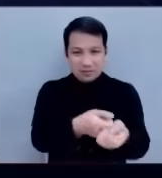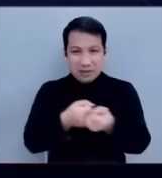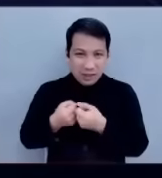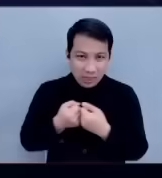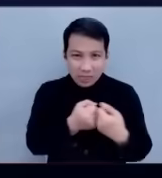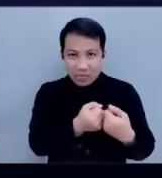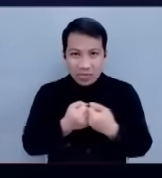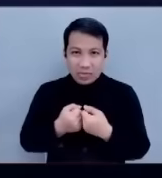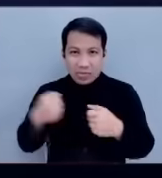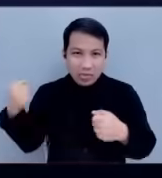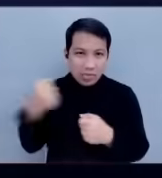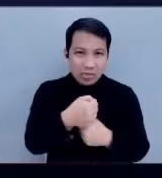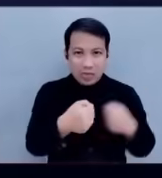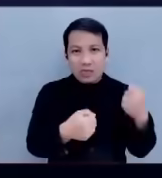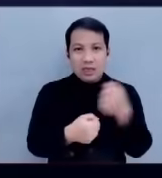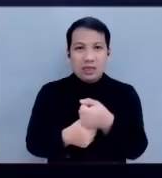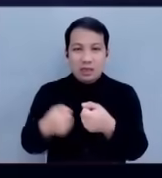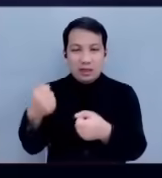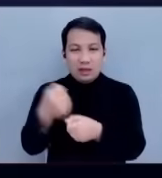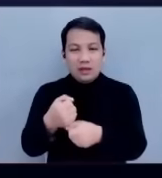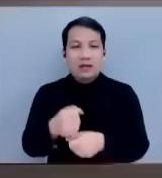nagsasapakan.